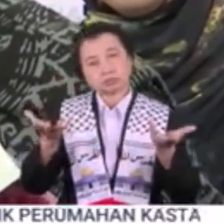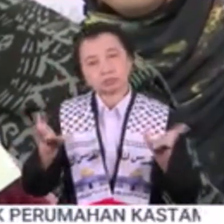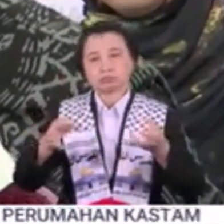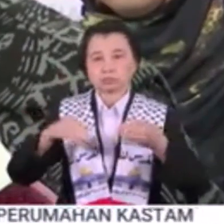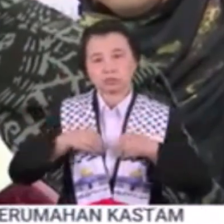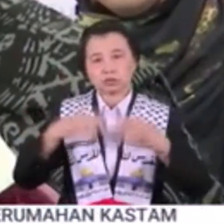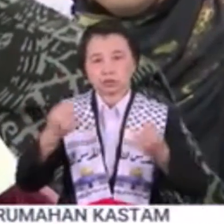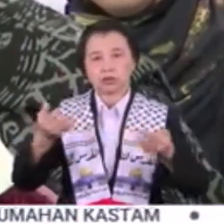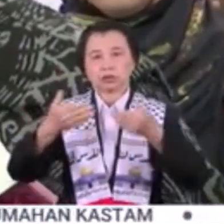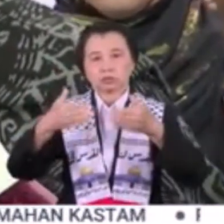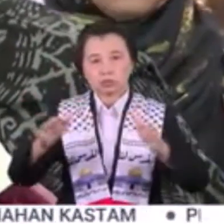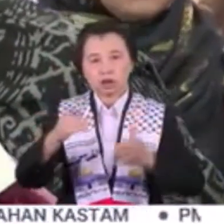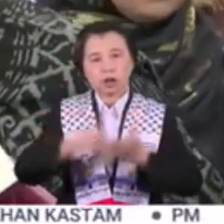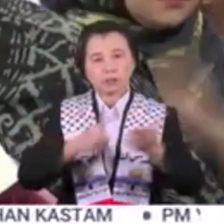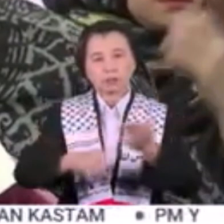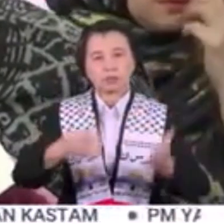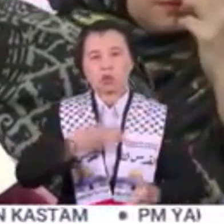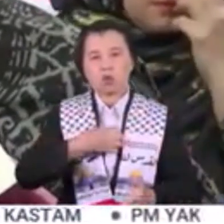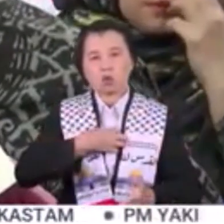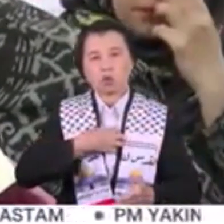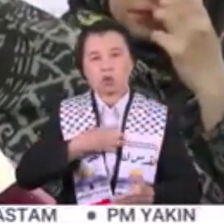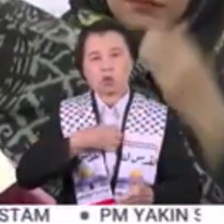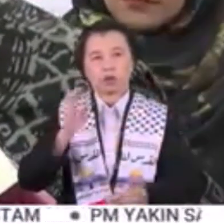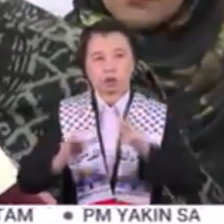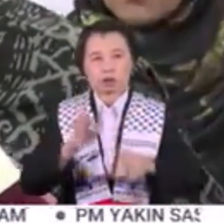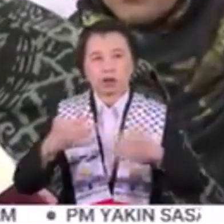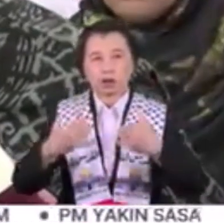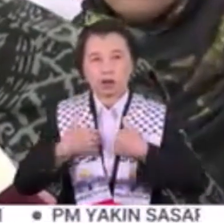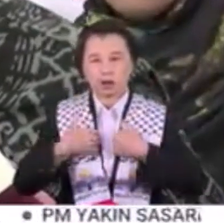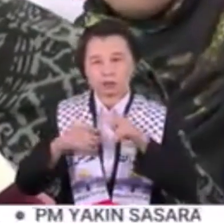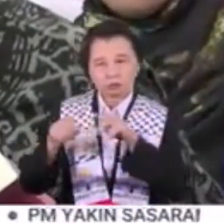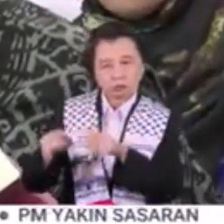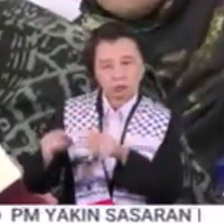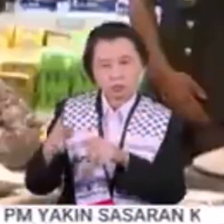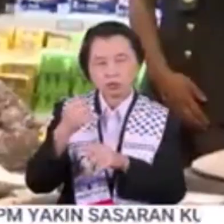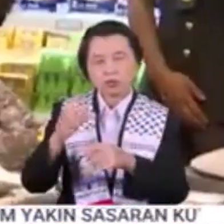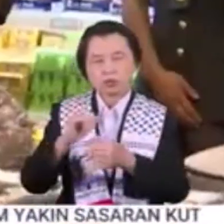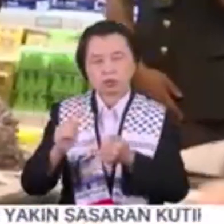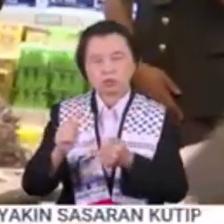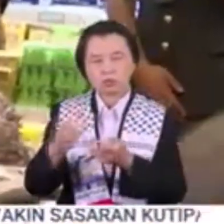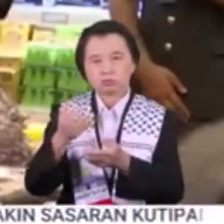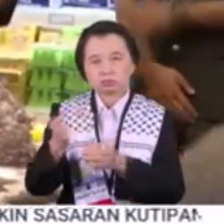membuka untuk sebarang aduan sekiranya terdapat unsur-unsur pencatutan dilakukan.